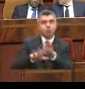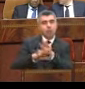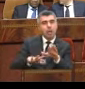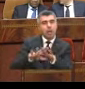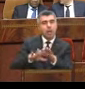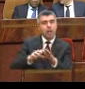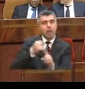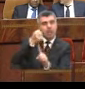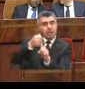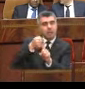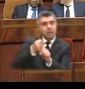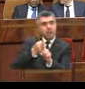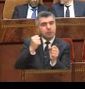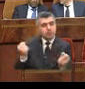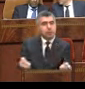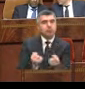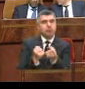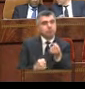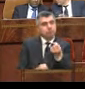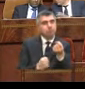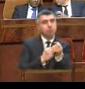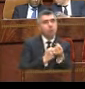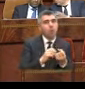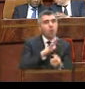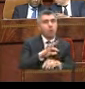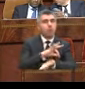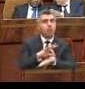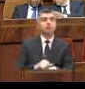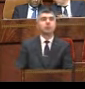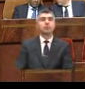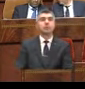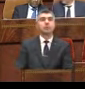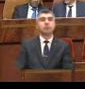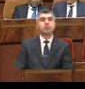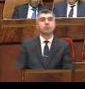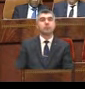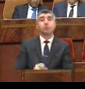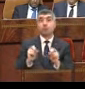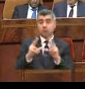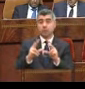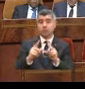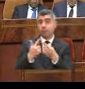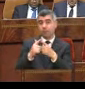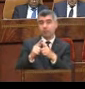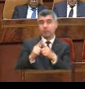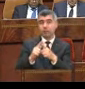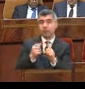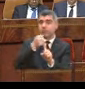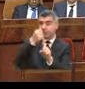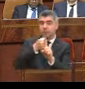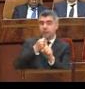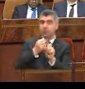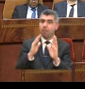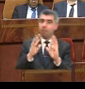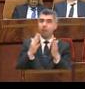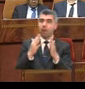في الإصلاح والنهوض بأوضاع الطبقة العاملة في بلادنا. وإذ أننا نشيد بمجموعة من النقط التي